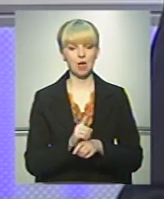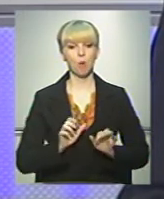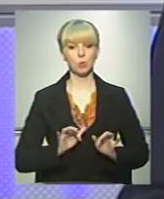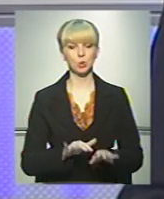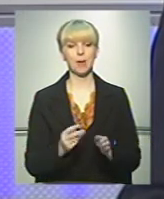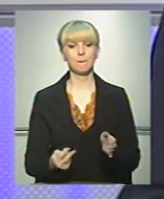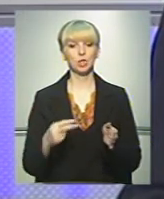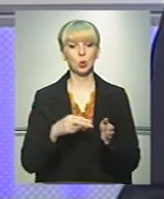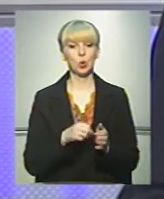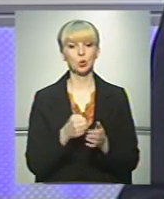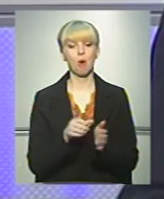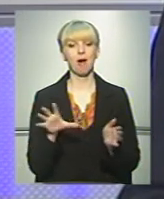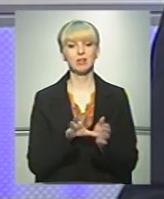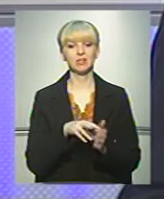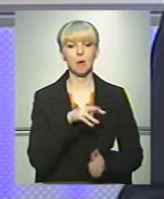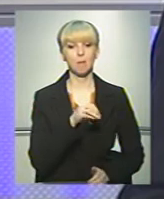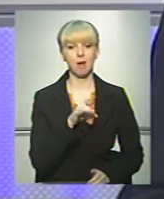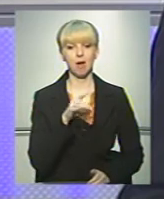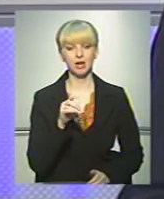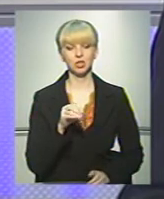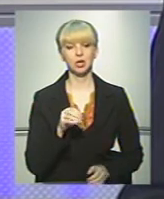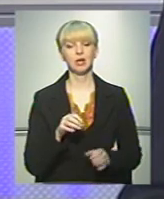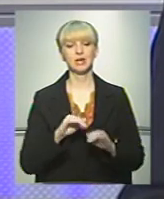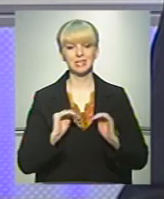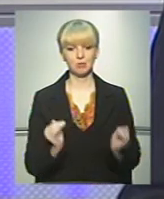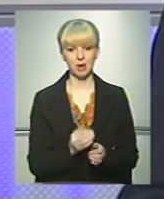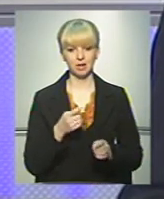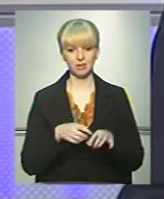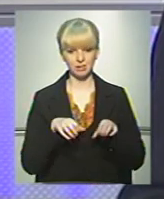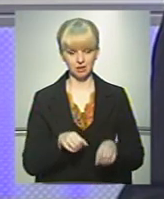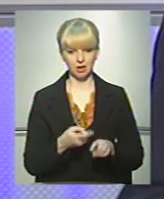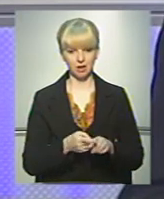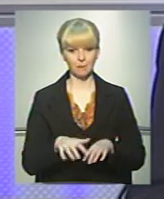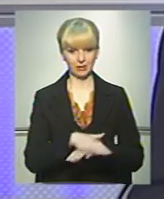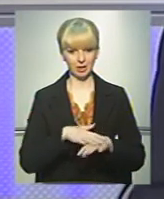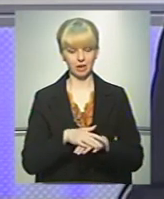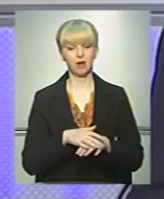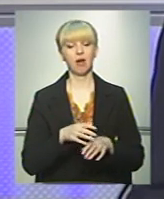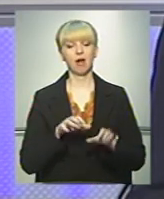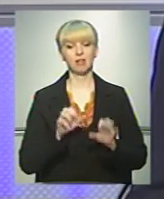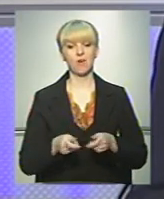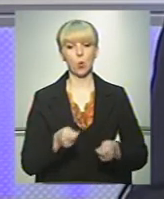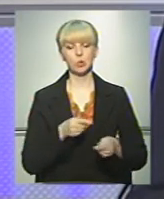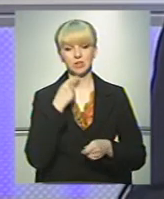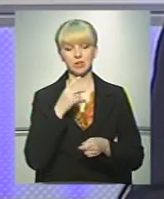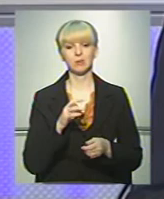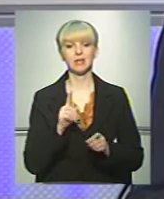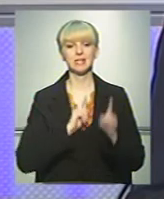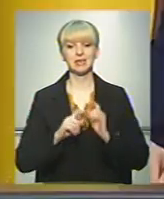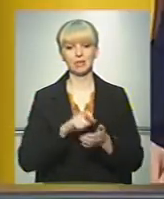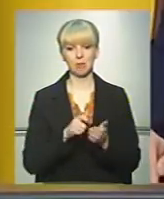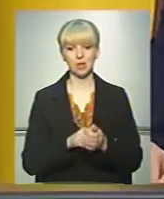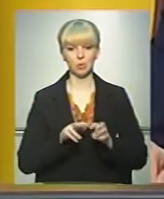процедуру підключення до електричних мереж і демонополізує цей ринок. Про це глава уряду заявив на засіданні Кабінету